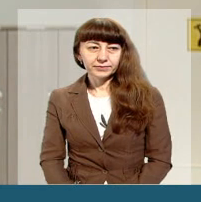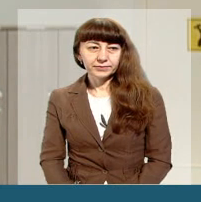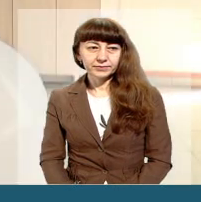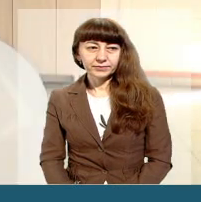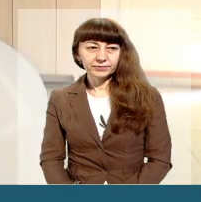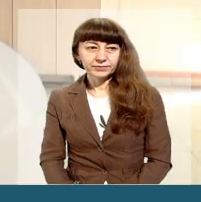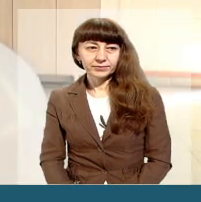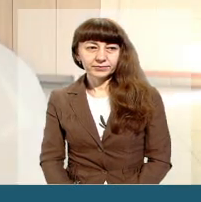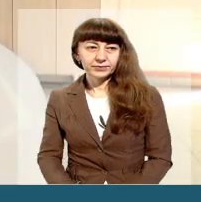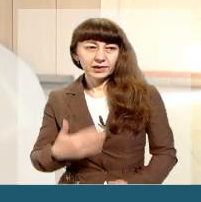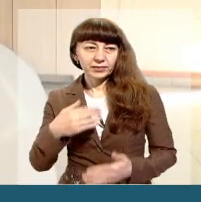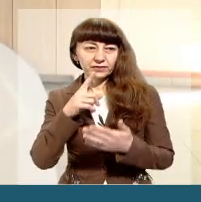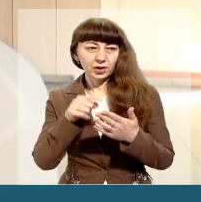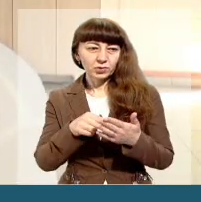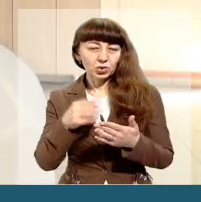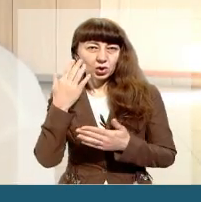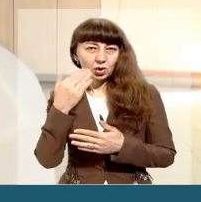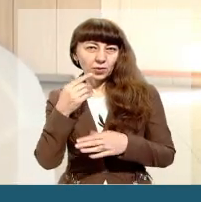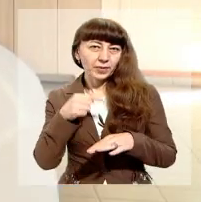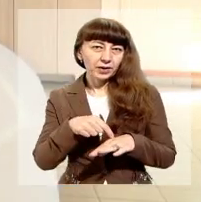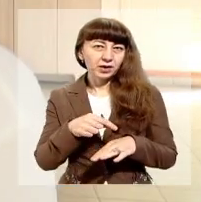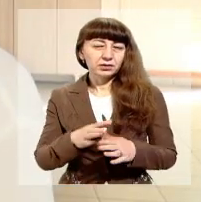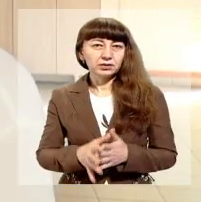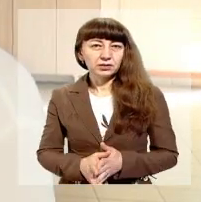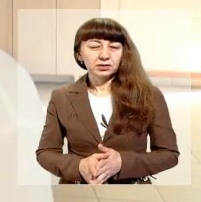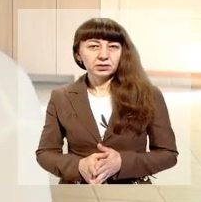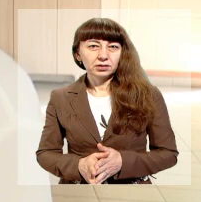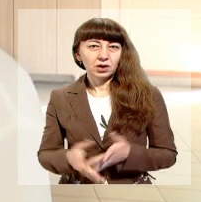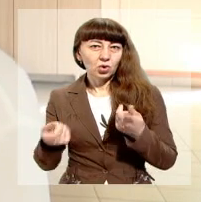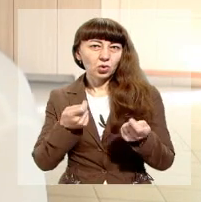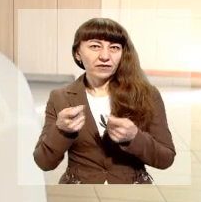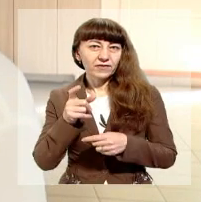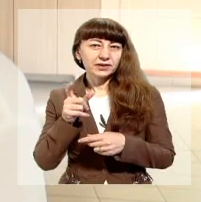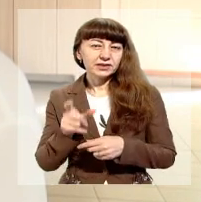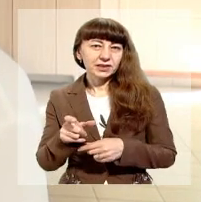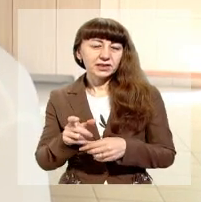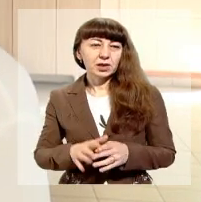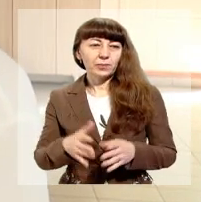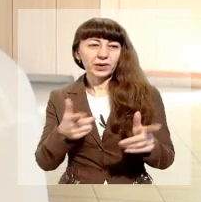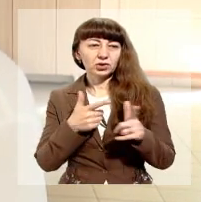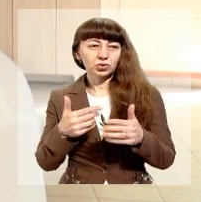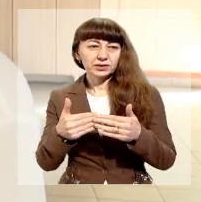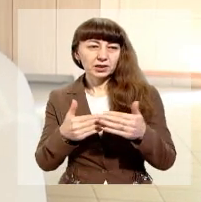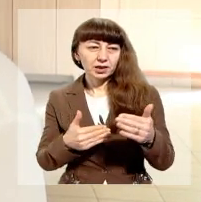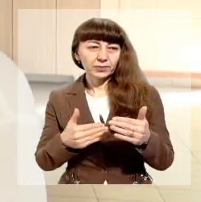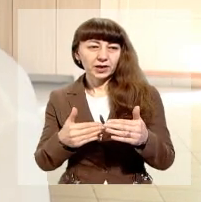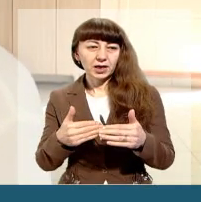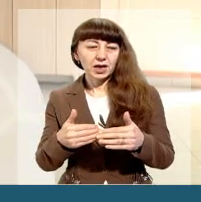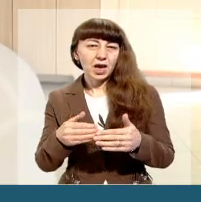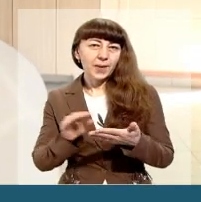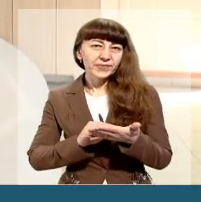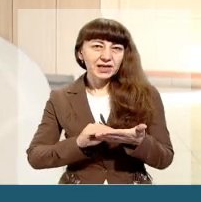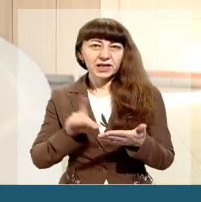правильно все. Для меня вопросы показались несложными, потому что наша руководительница нас подготавливала заранее, мы решали тесты в